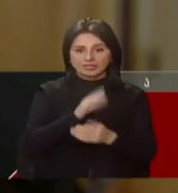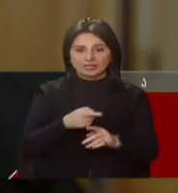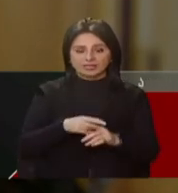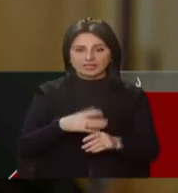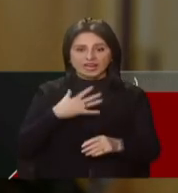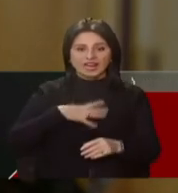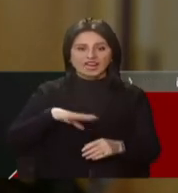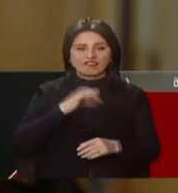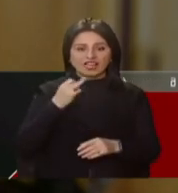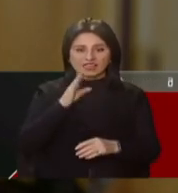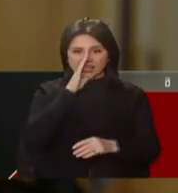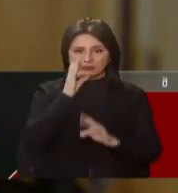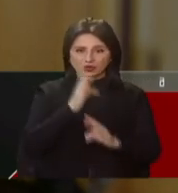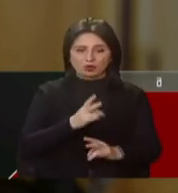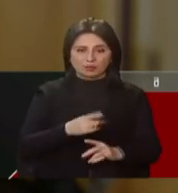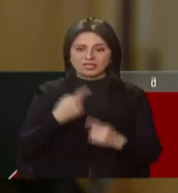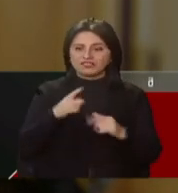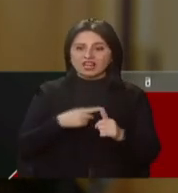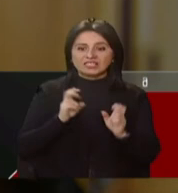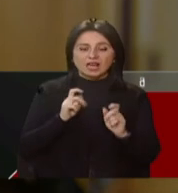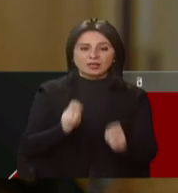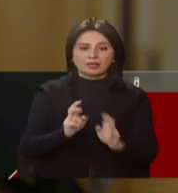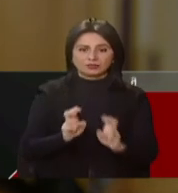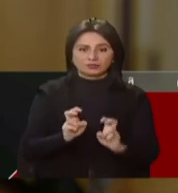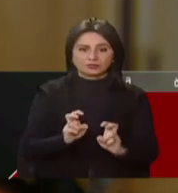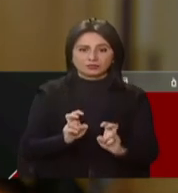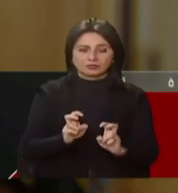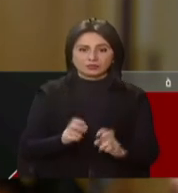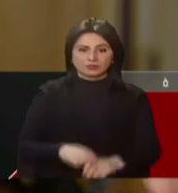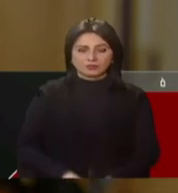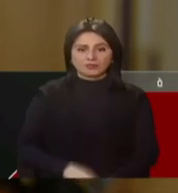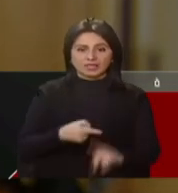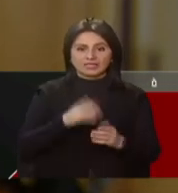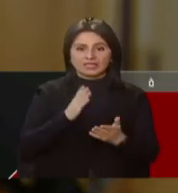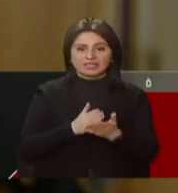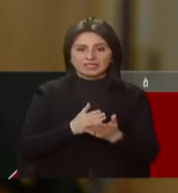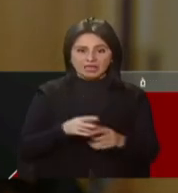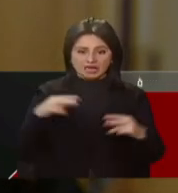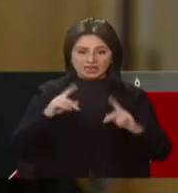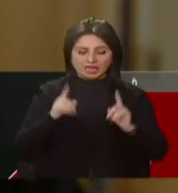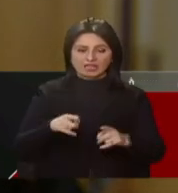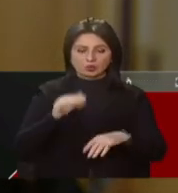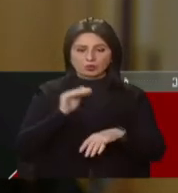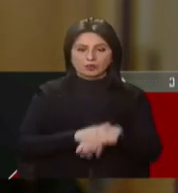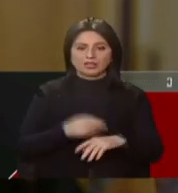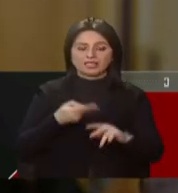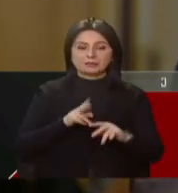ქვეყნის ინტერესებს, სხვა სახელი უბრალოდ ამას არ შეიძლება რომ ეწოდოს. ეს არის დაადასტურებული ფაქტი იმისა,